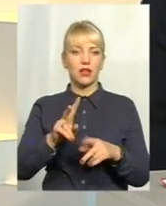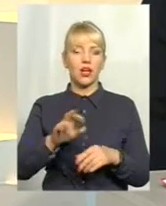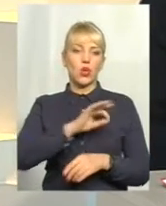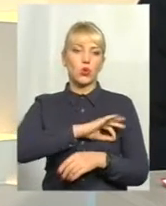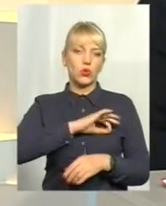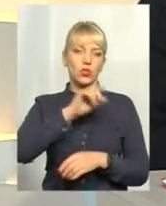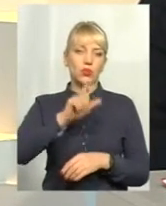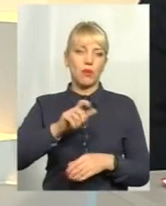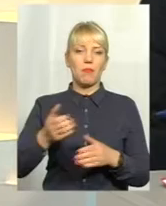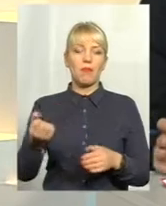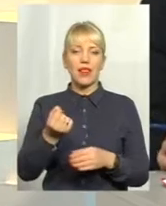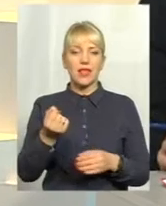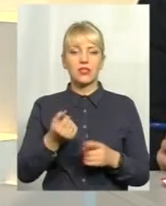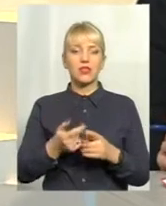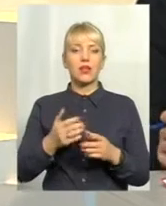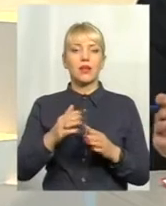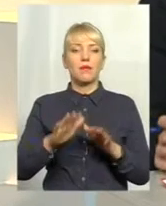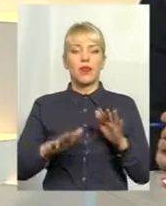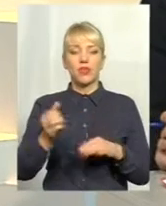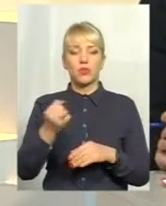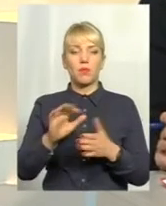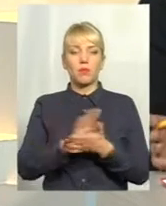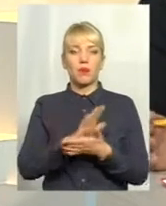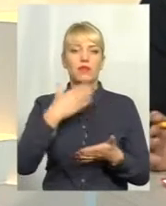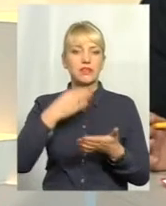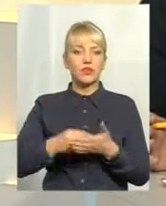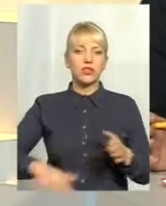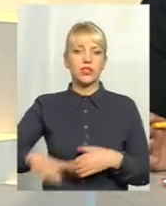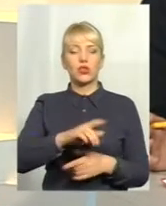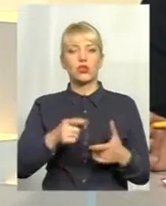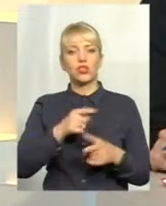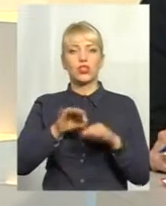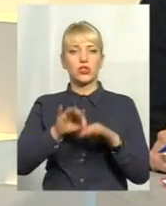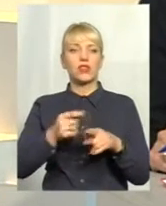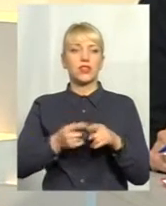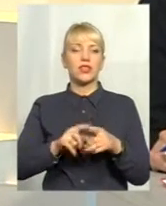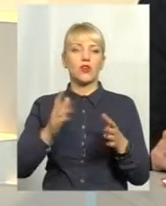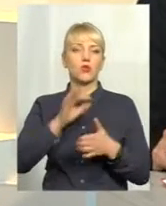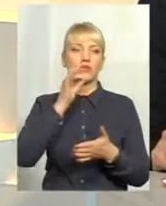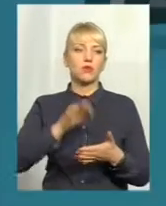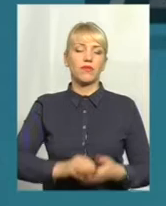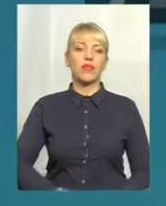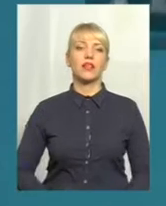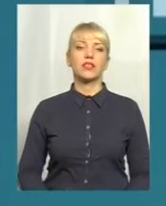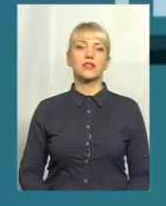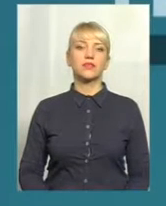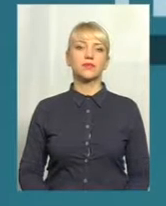юридичні особи, балансоотримувачі прибирають свою прилеглу територію і чи несуть вони якусь за це відповідальність.